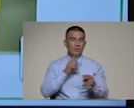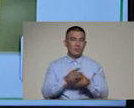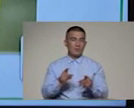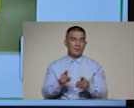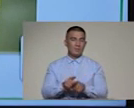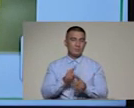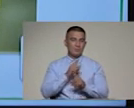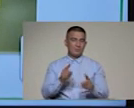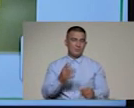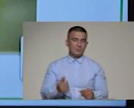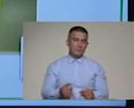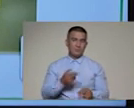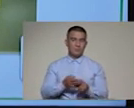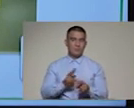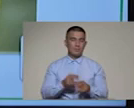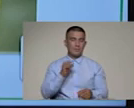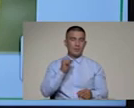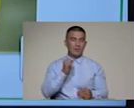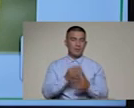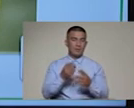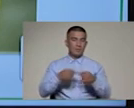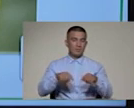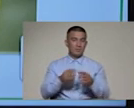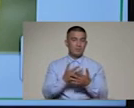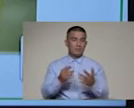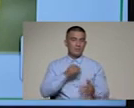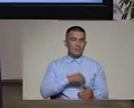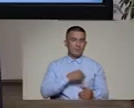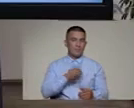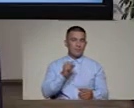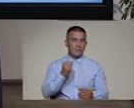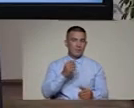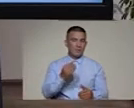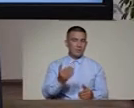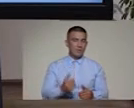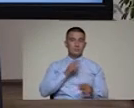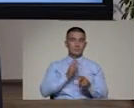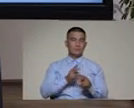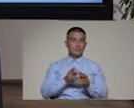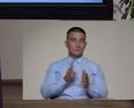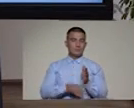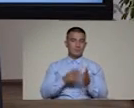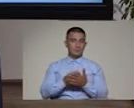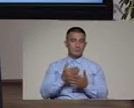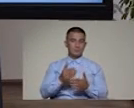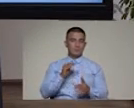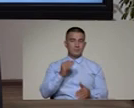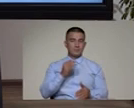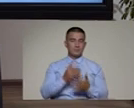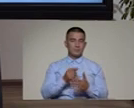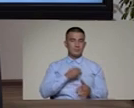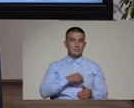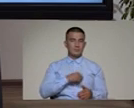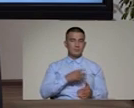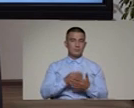emas. Agregat holati. Agregat holati qanday bo'ladi? Metalmaslarning fizik